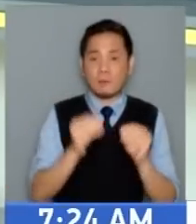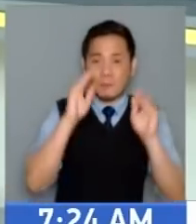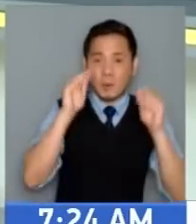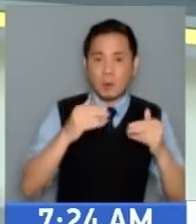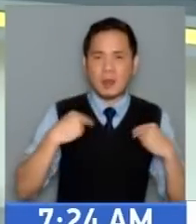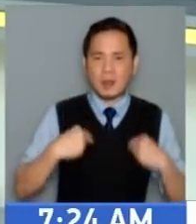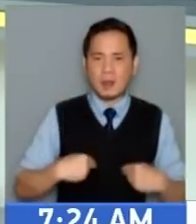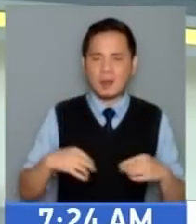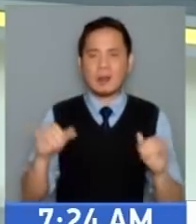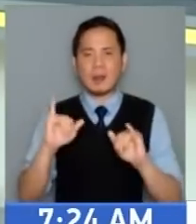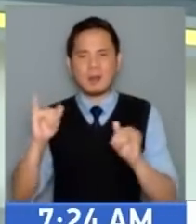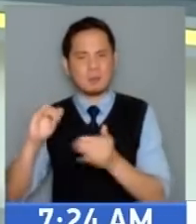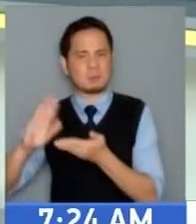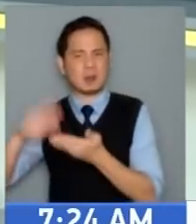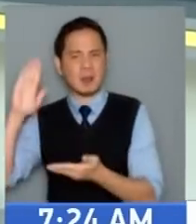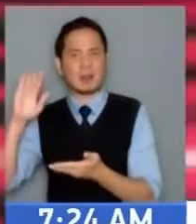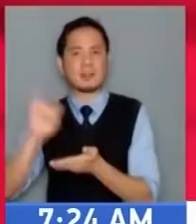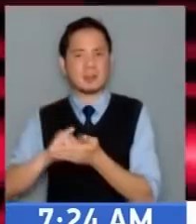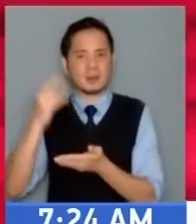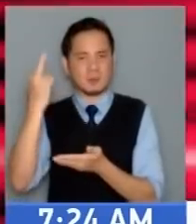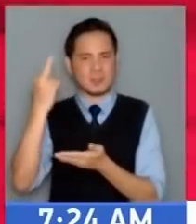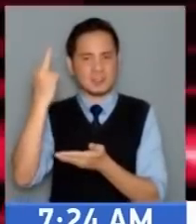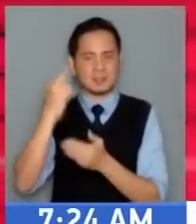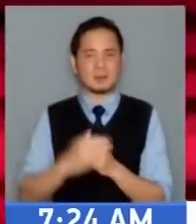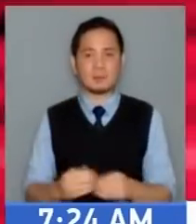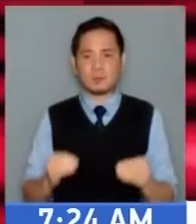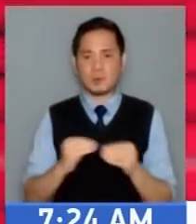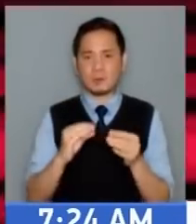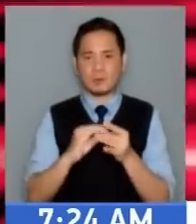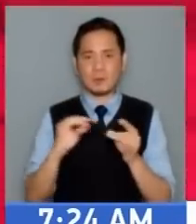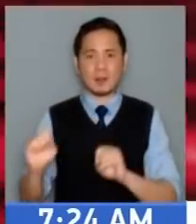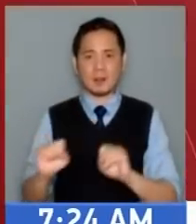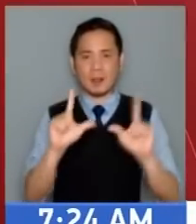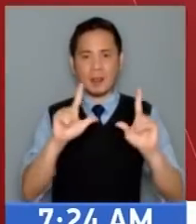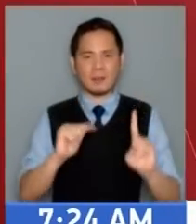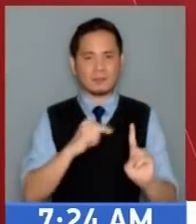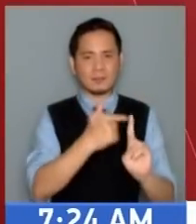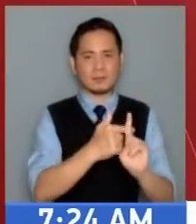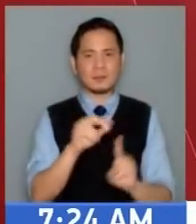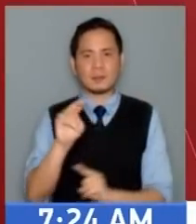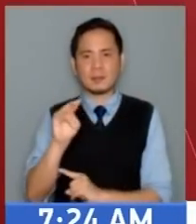May unang balita live, si Nico Wahe. Nico?